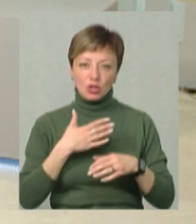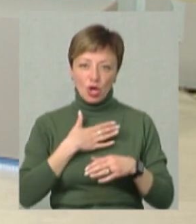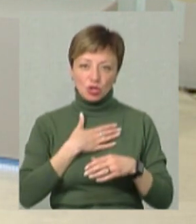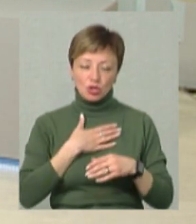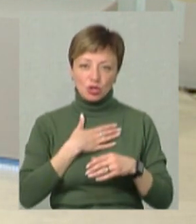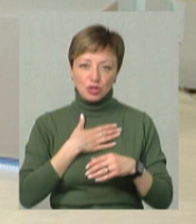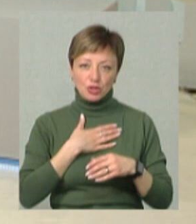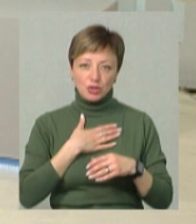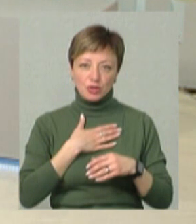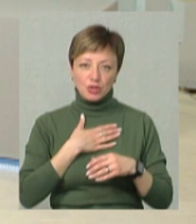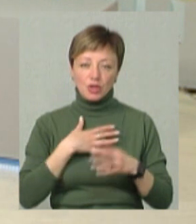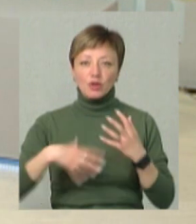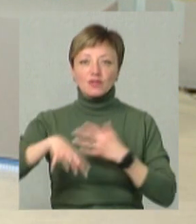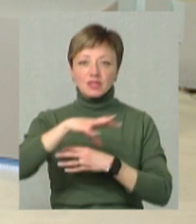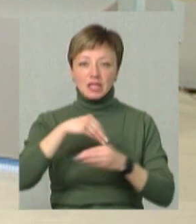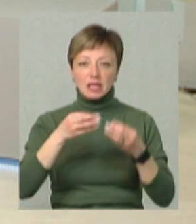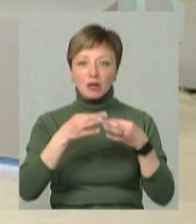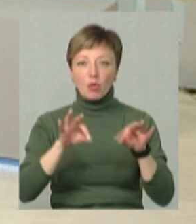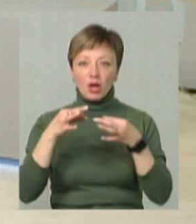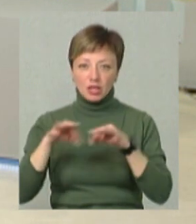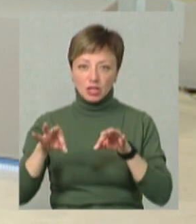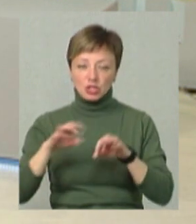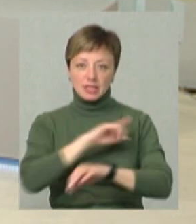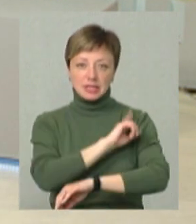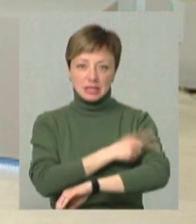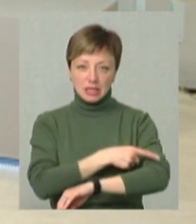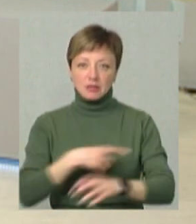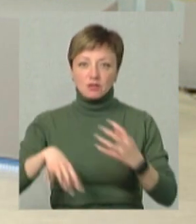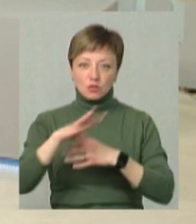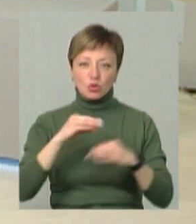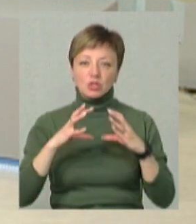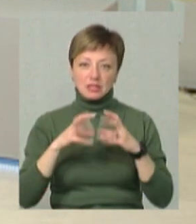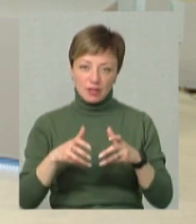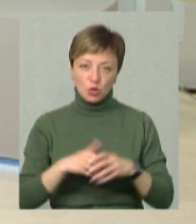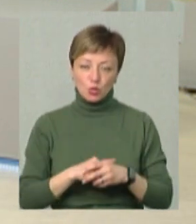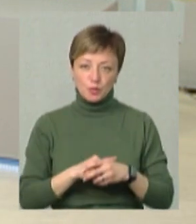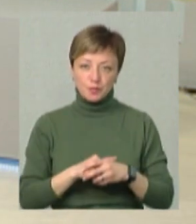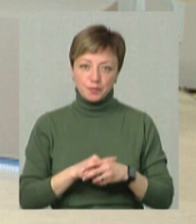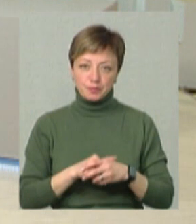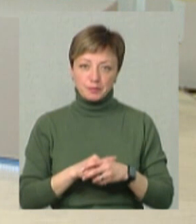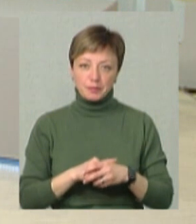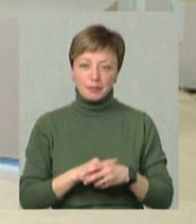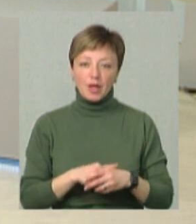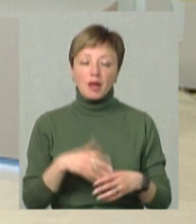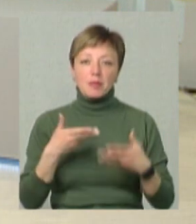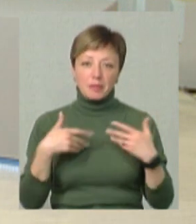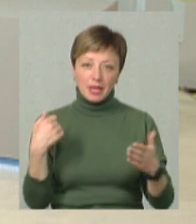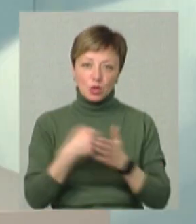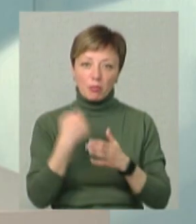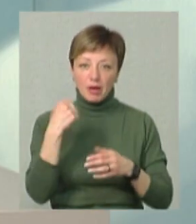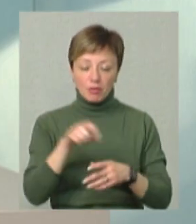наших усіх демократичних сил всього світу. Ми йдемо до перемоги,